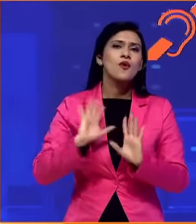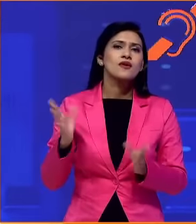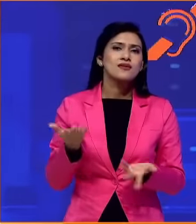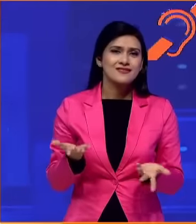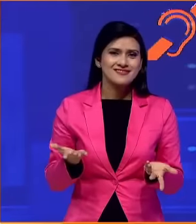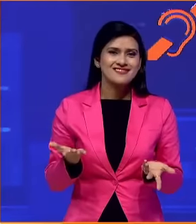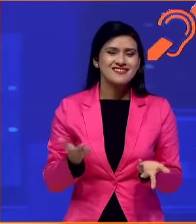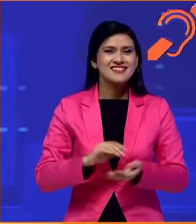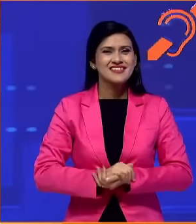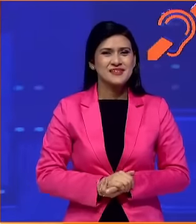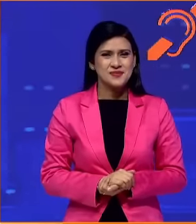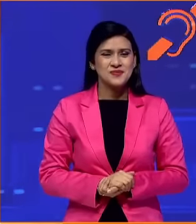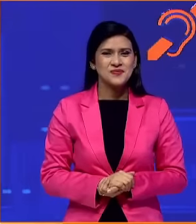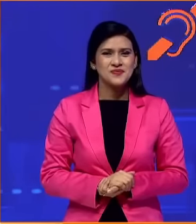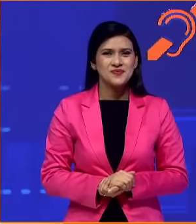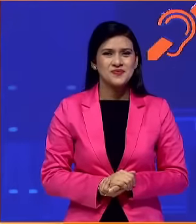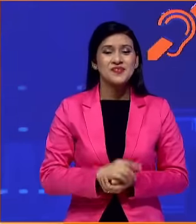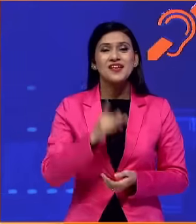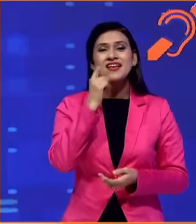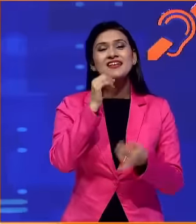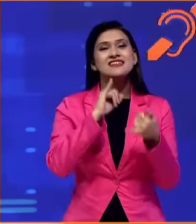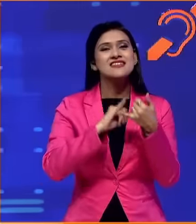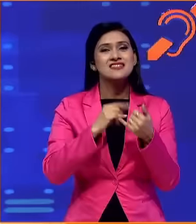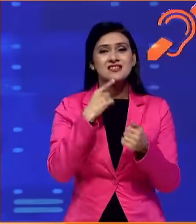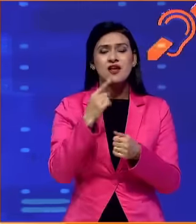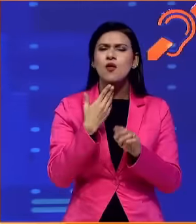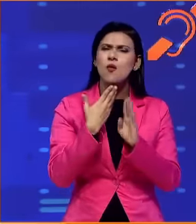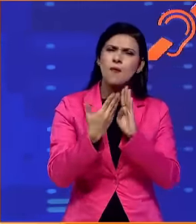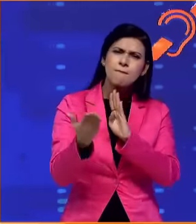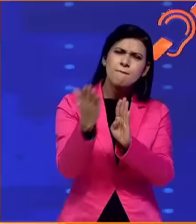होगयाथाकिहम